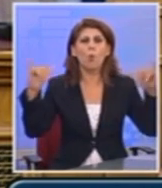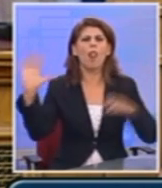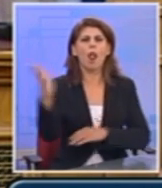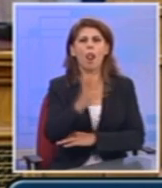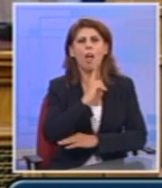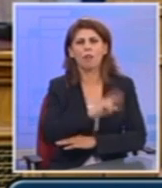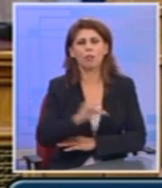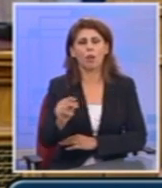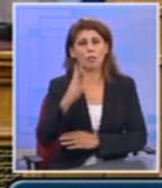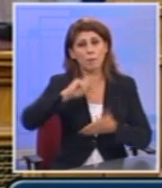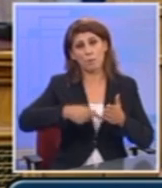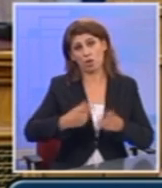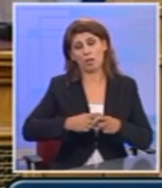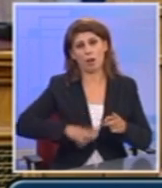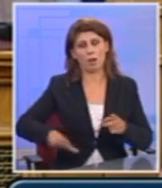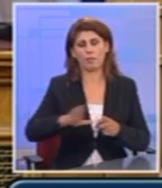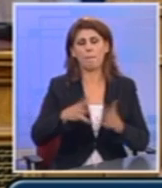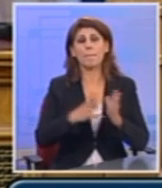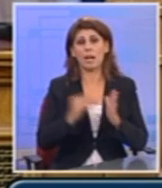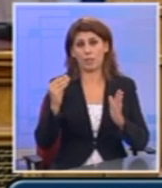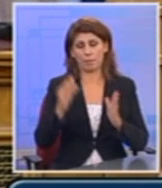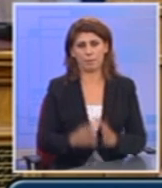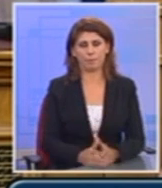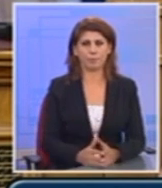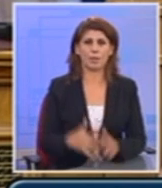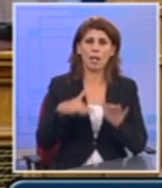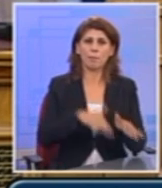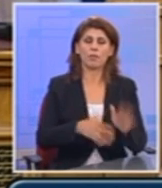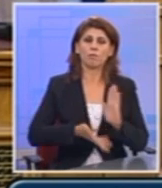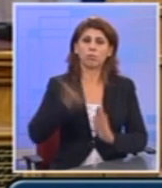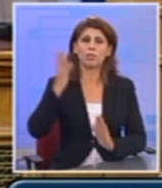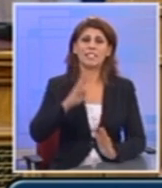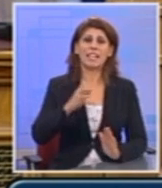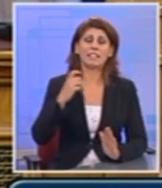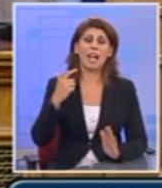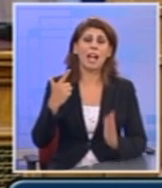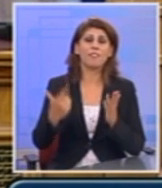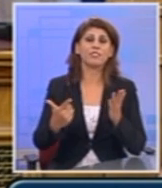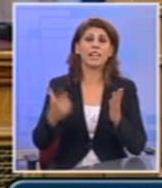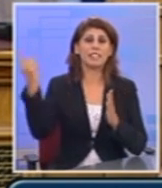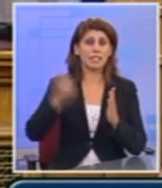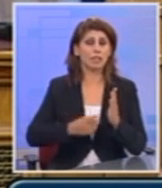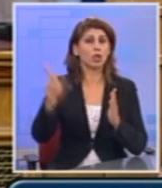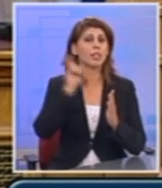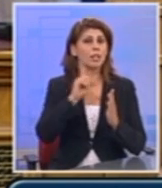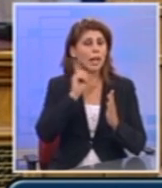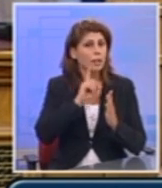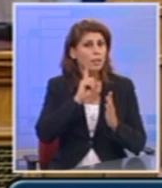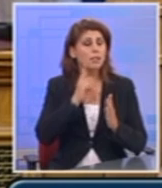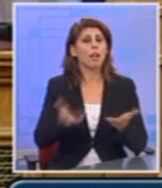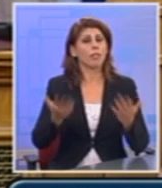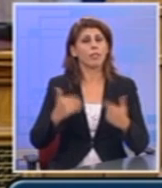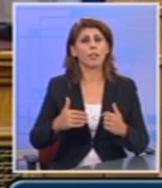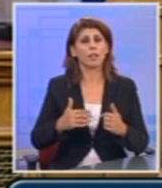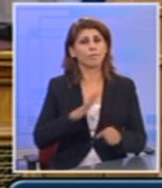ελλάδα για παράδειγμα οι επιθέσεις αυξήθηκαν κατά 47% ενώ οι γυναίκες δεν έχουν επαρκή